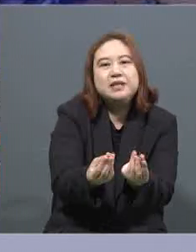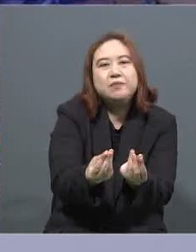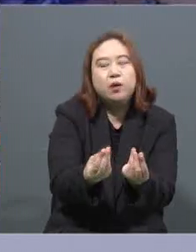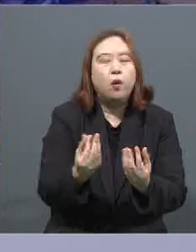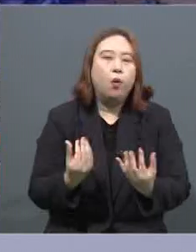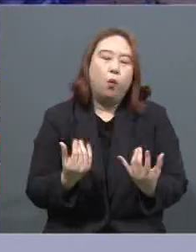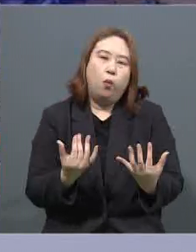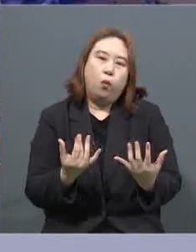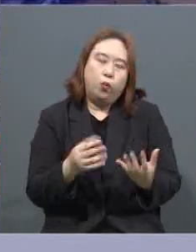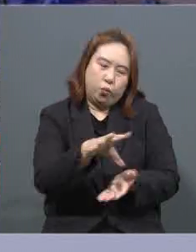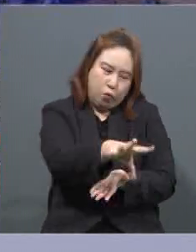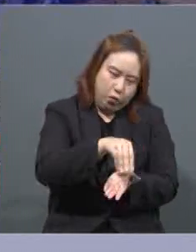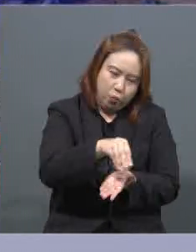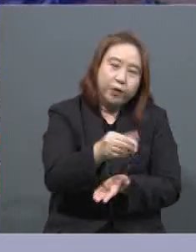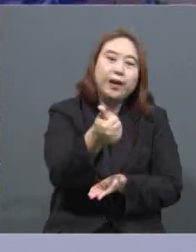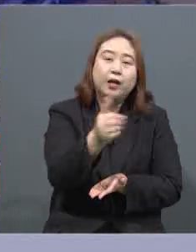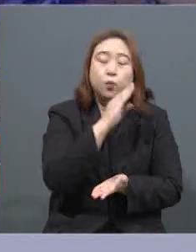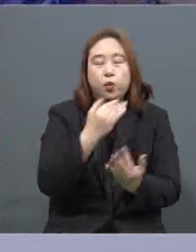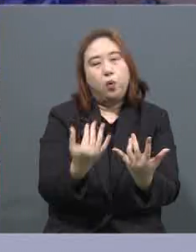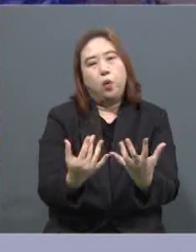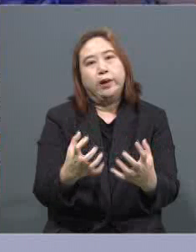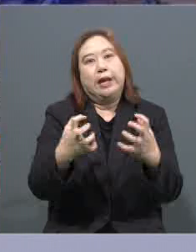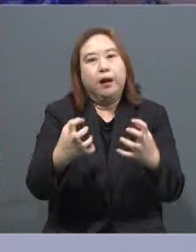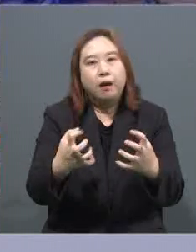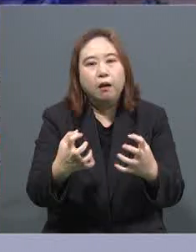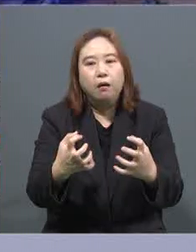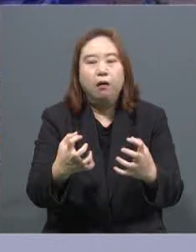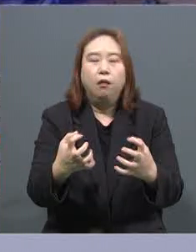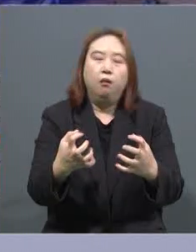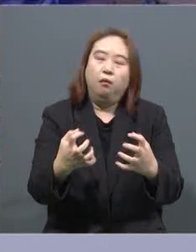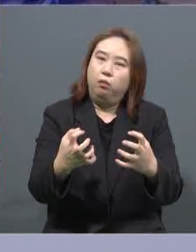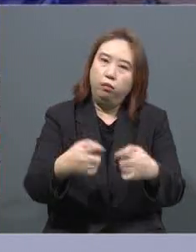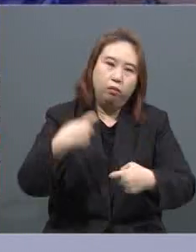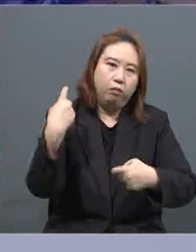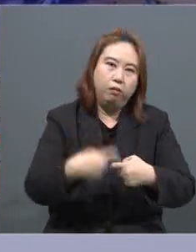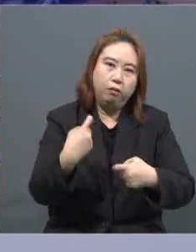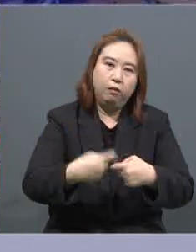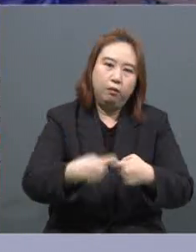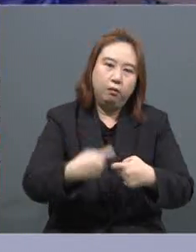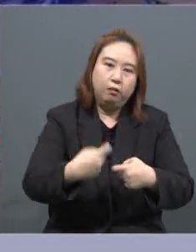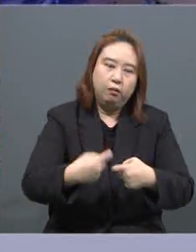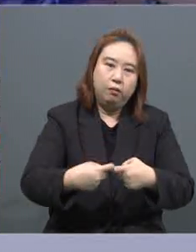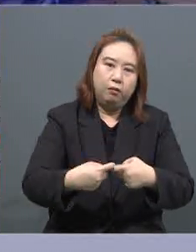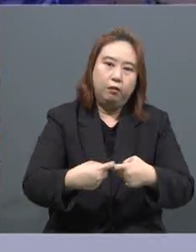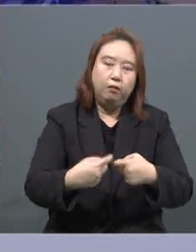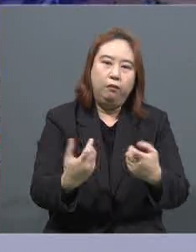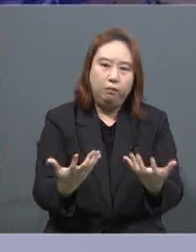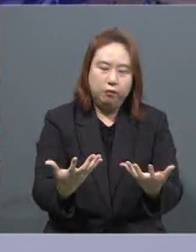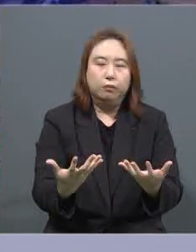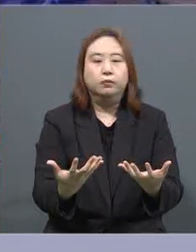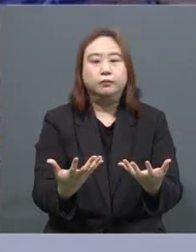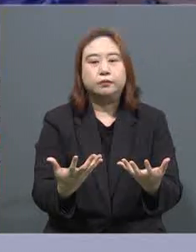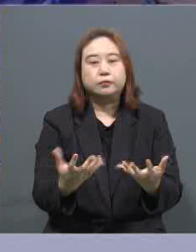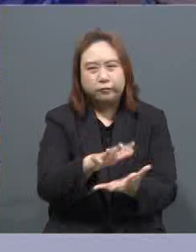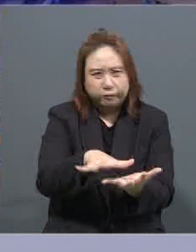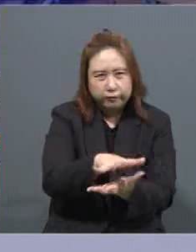ช่มันยังดูดได ้ แต่เมื่อไหร่มันแข็งเนี่ยมันจะกลายเป็นเหมือนกับภูเขา ครับ ถูกไหม ครับ น้องดีมันก็ทำให้คือความยากลำบากมัน